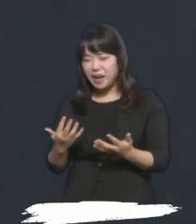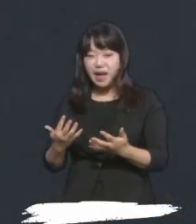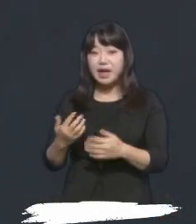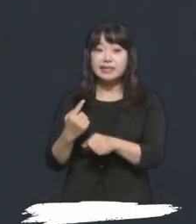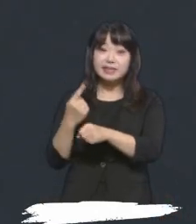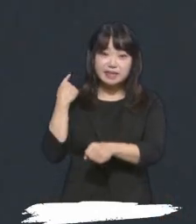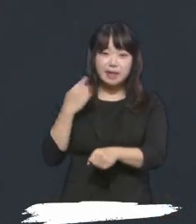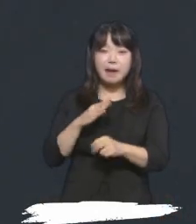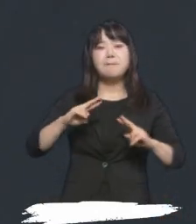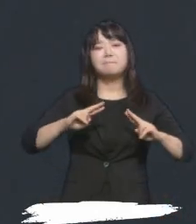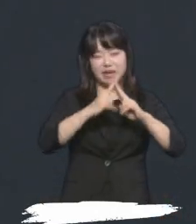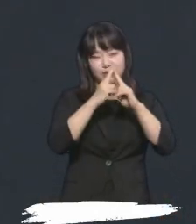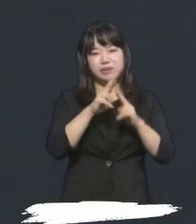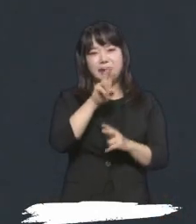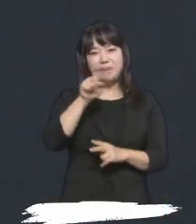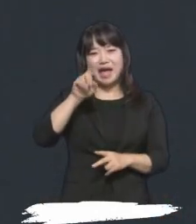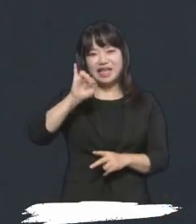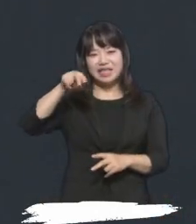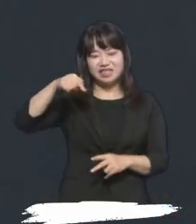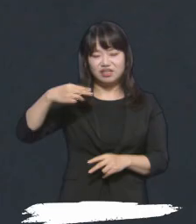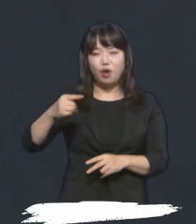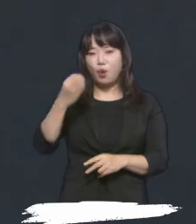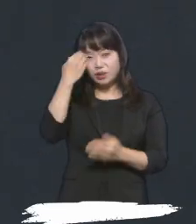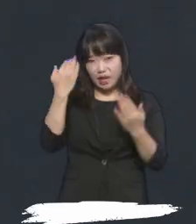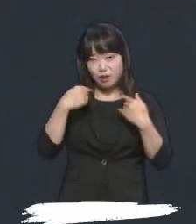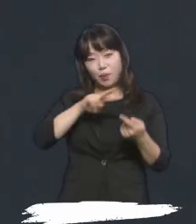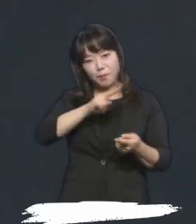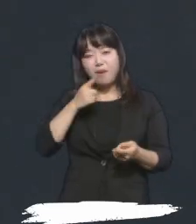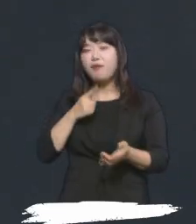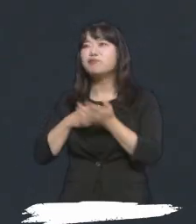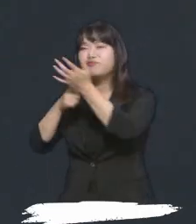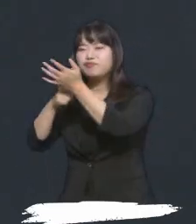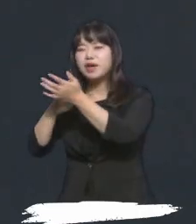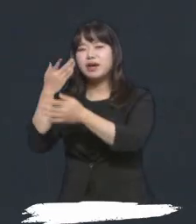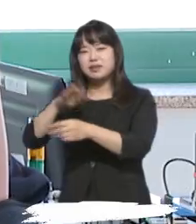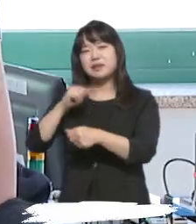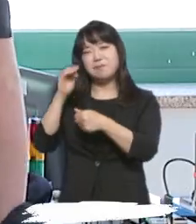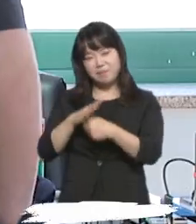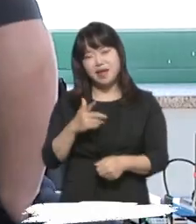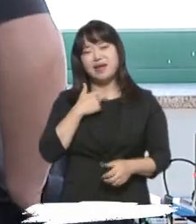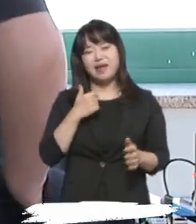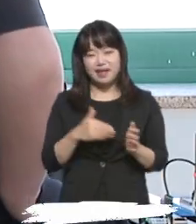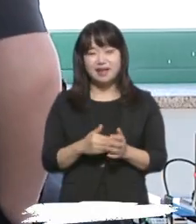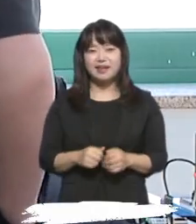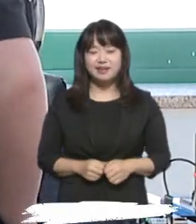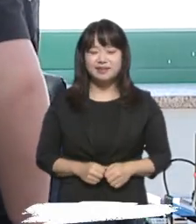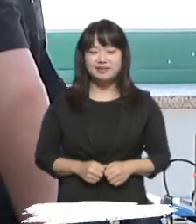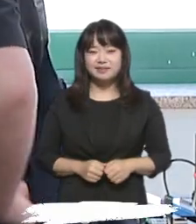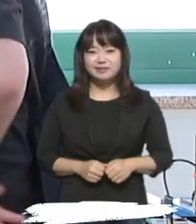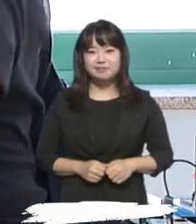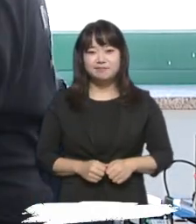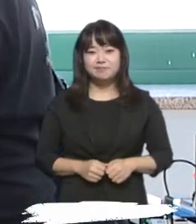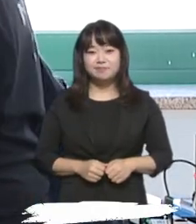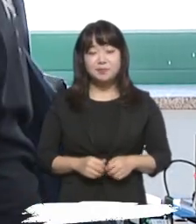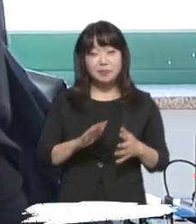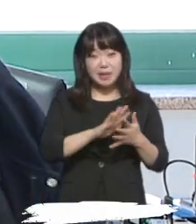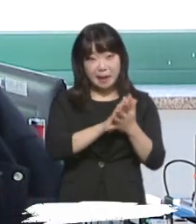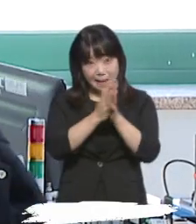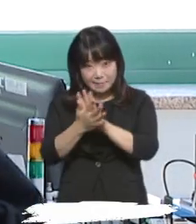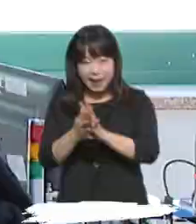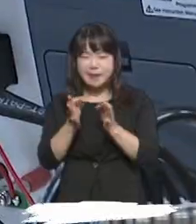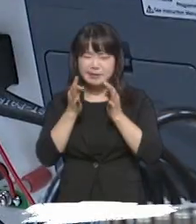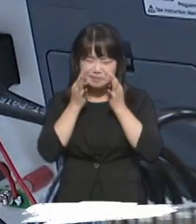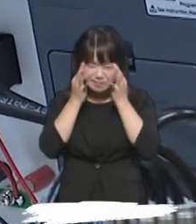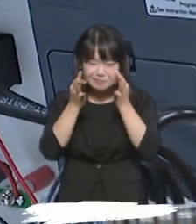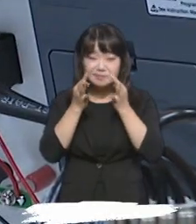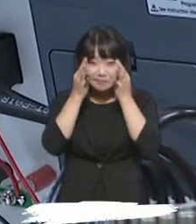지난해 반도체 마이스터고로의 전환을 추진했지만 결과는 좋지 못했습니다. 변화를 위한